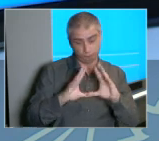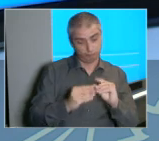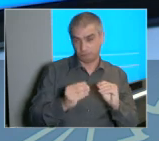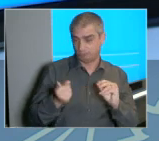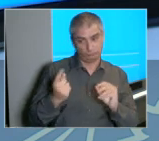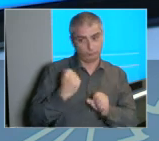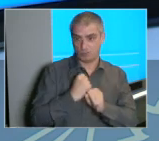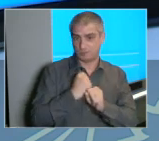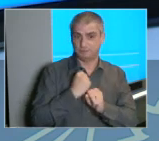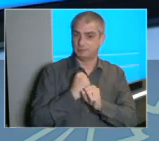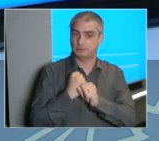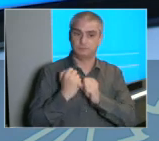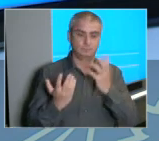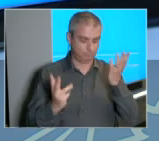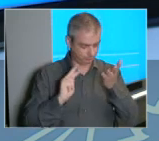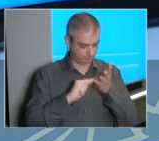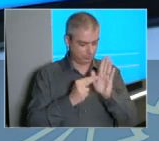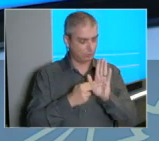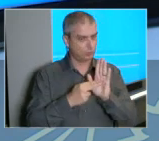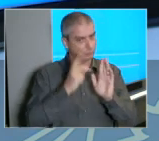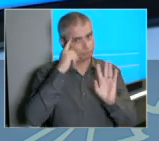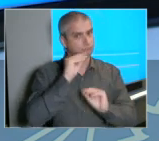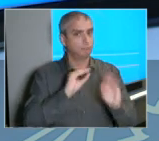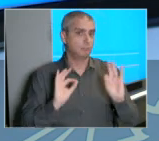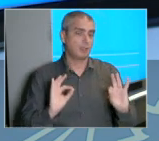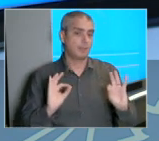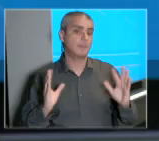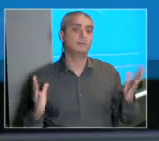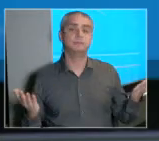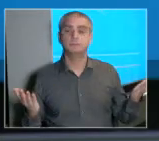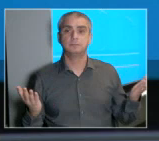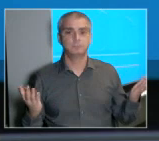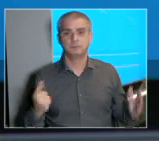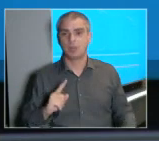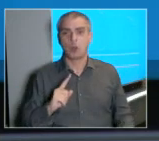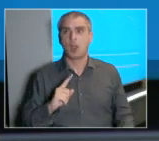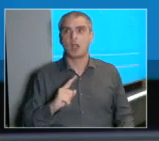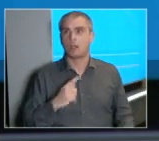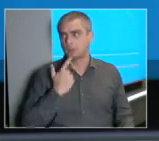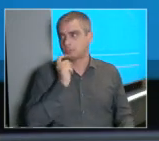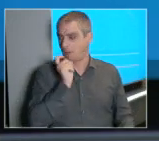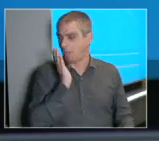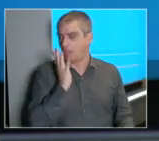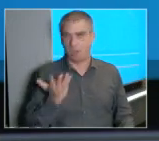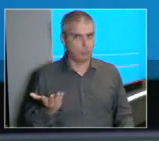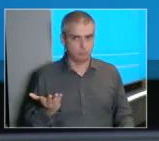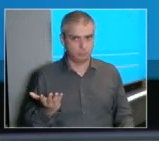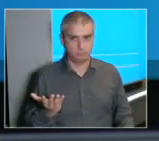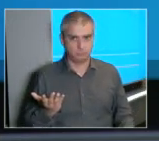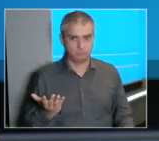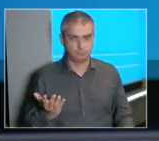הוא נוקט במדיניות פרגמטית, ופרגמטי זה לא מילה או כינוי נרדף